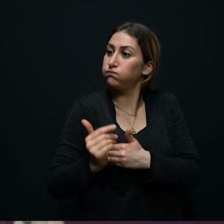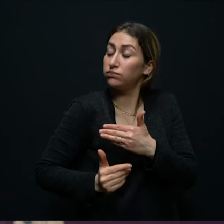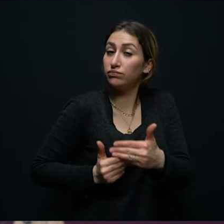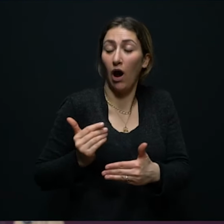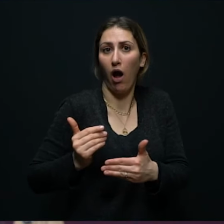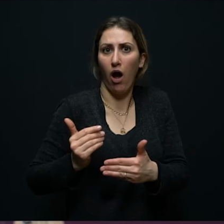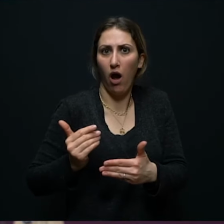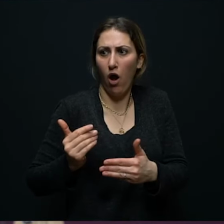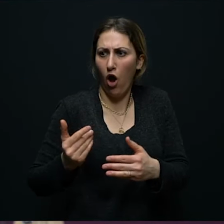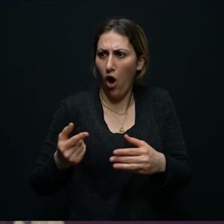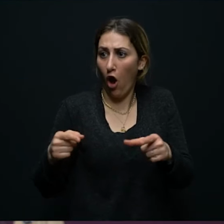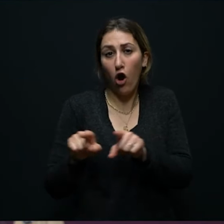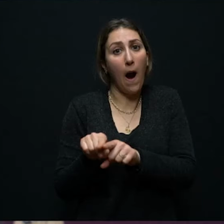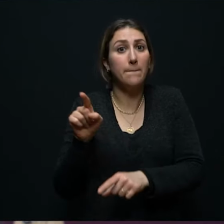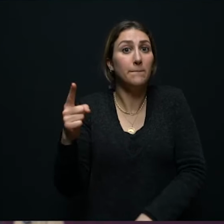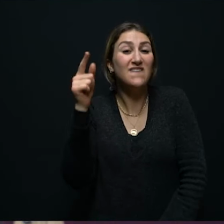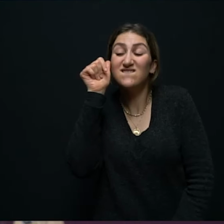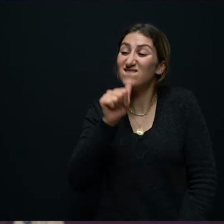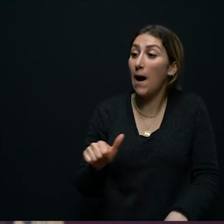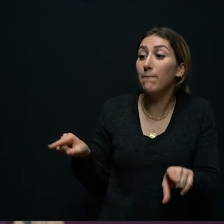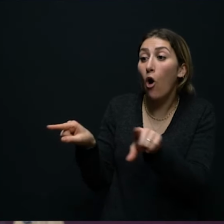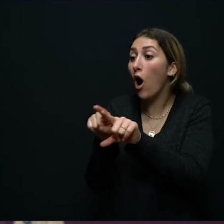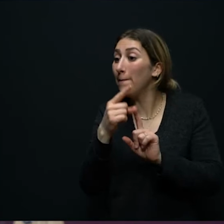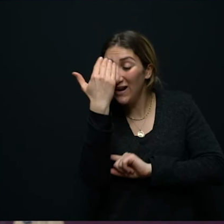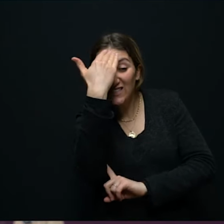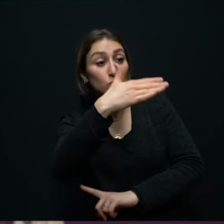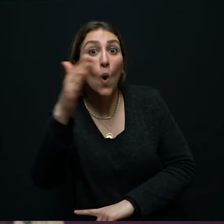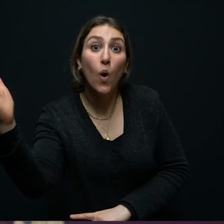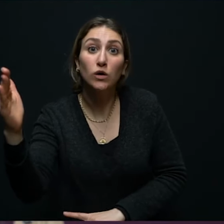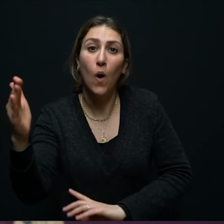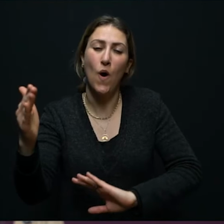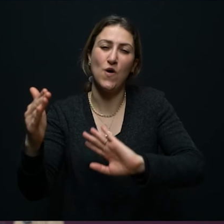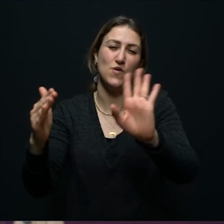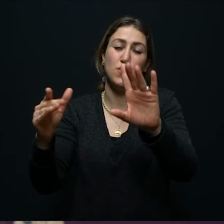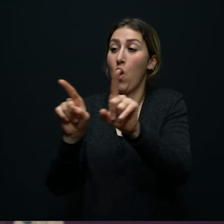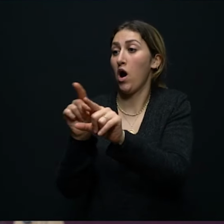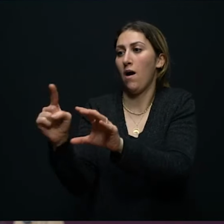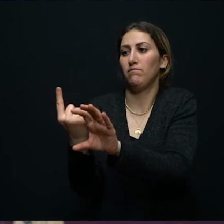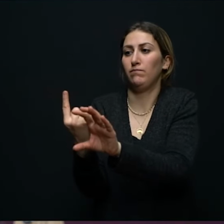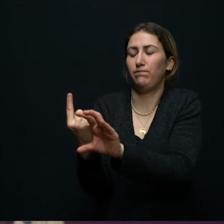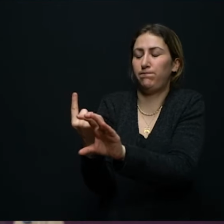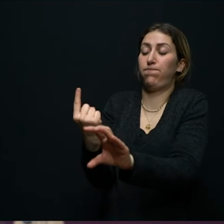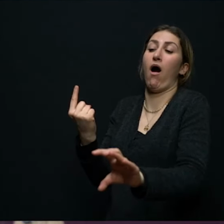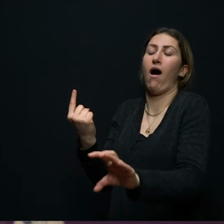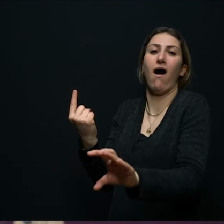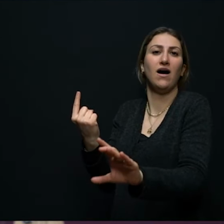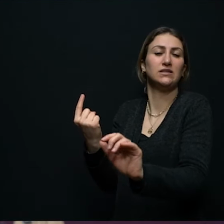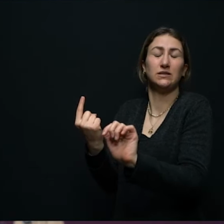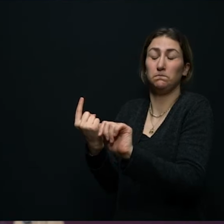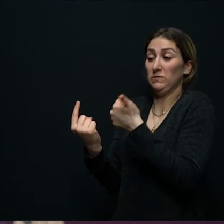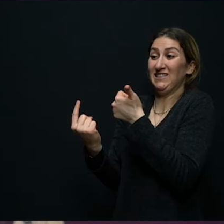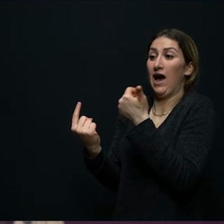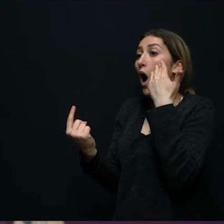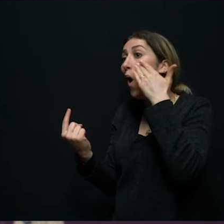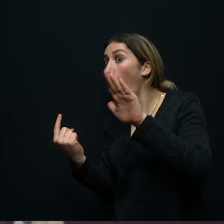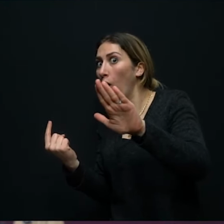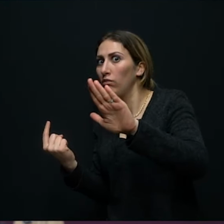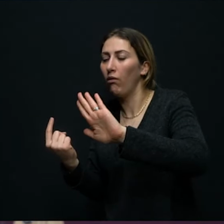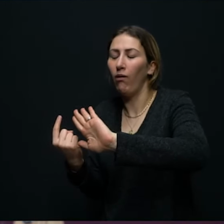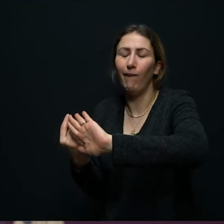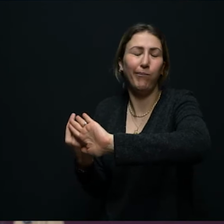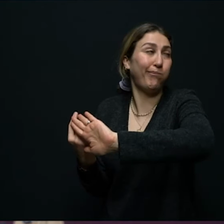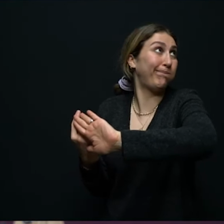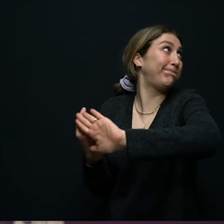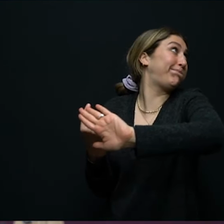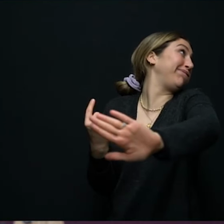a été mise à part pour comprenez et j'ai désirait plus que tout autre